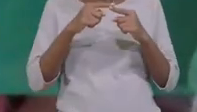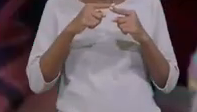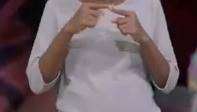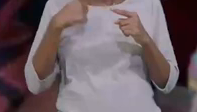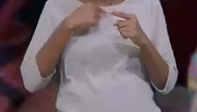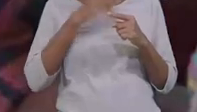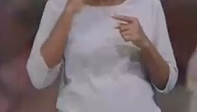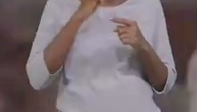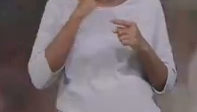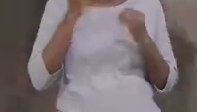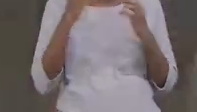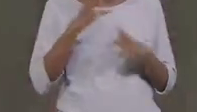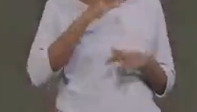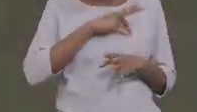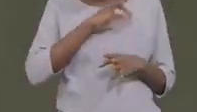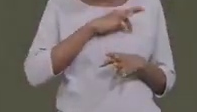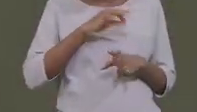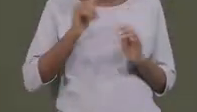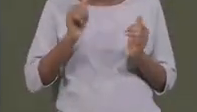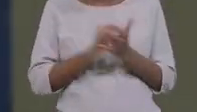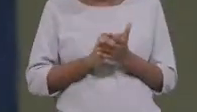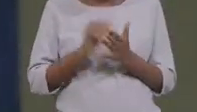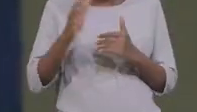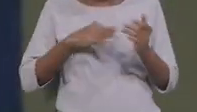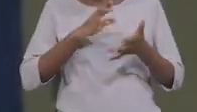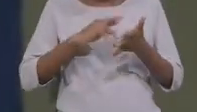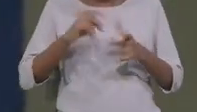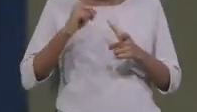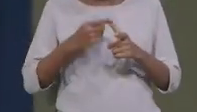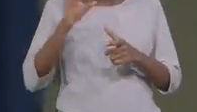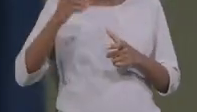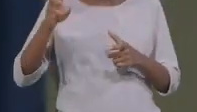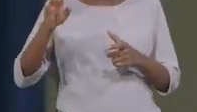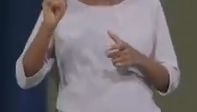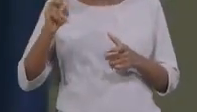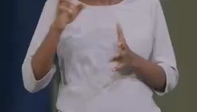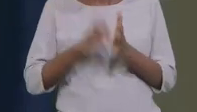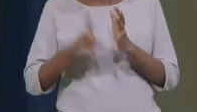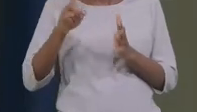sera plus profitable que lire 1 Chronique chapitre 1.